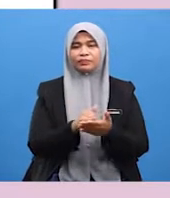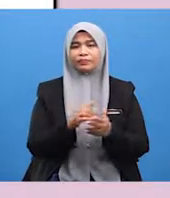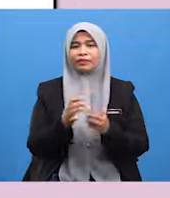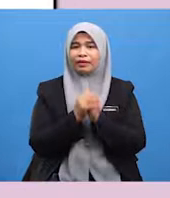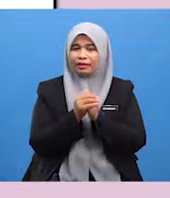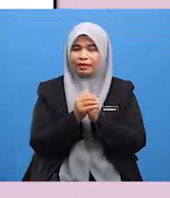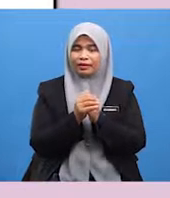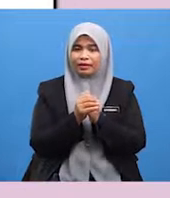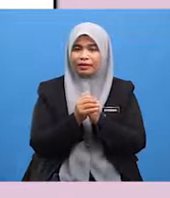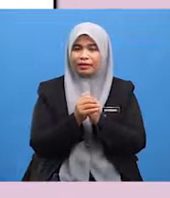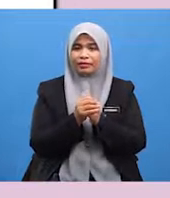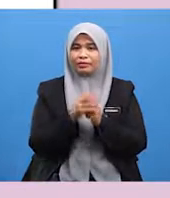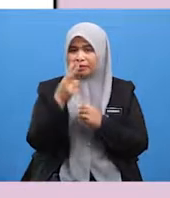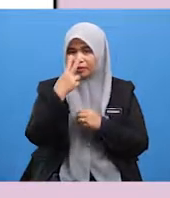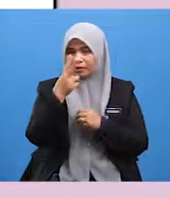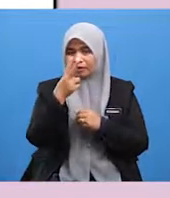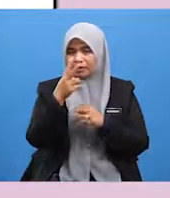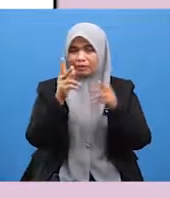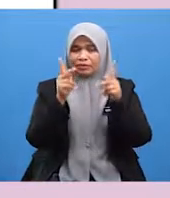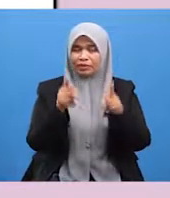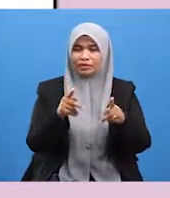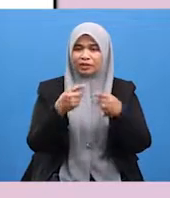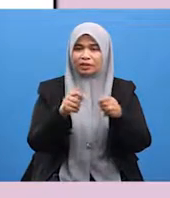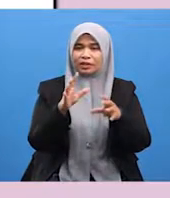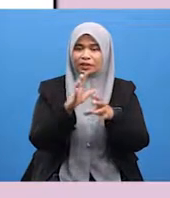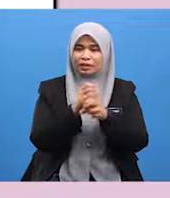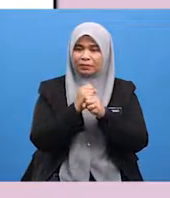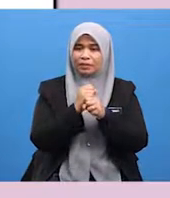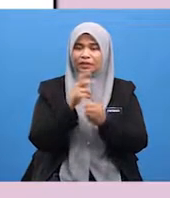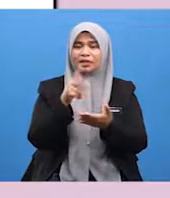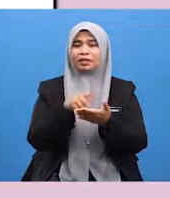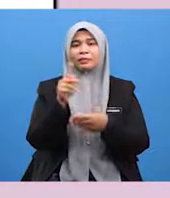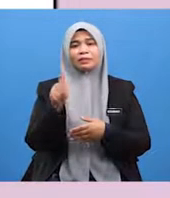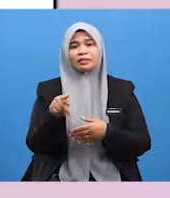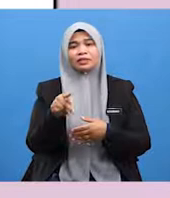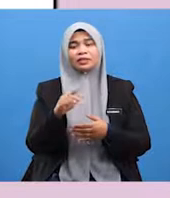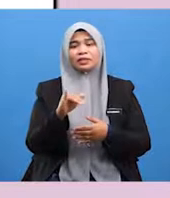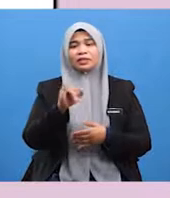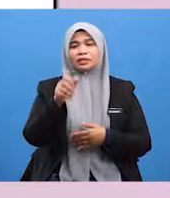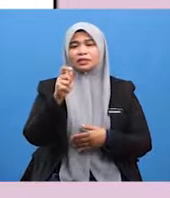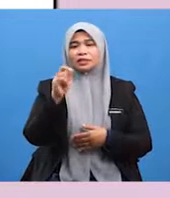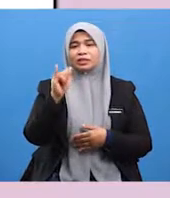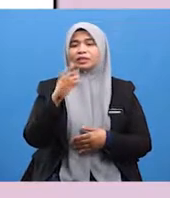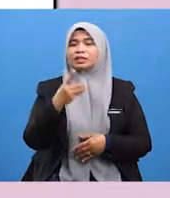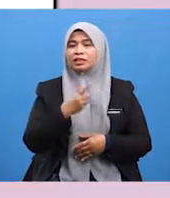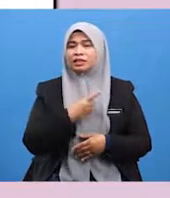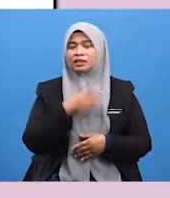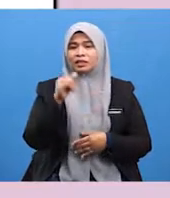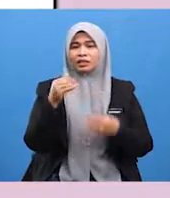Tahniah! Nampaknya pelajar-pelajar telah dapat mengenal pasti jati diri yang terdapat di